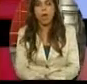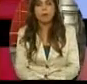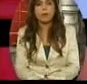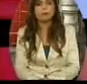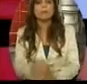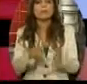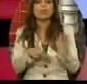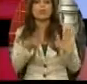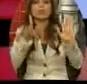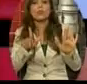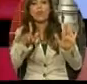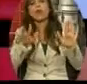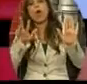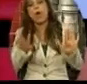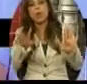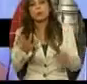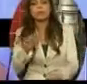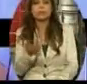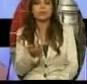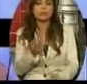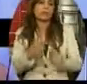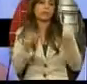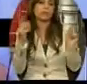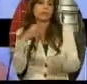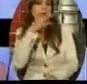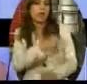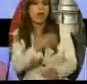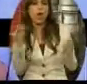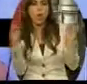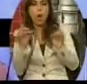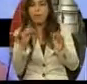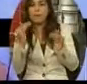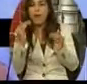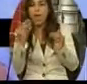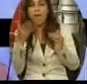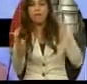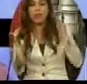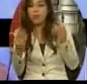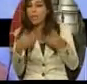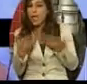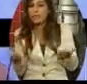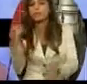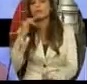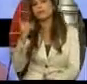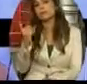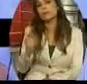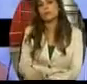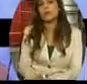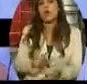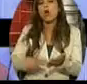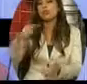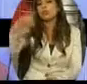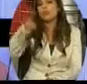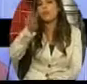ביולי, באוגוסט, בחורף, תהיה תמונה כן אחרת. בוודאי. אני חושב שבחודשי ינואר ופברואר תתקבל תמונה